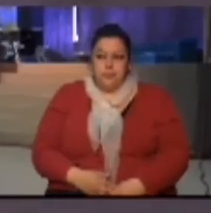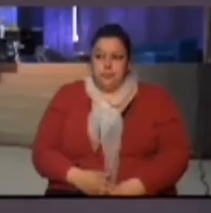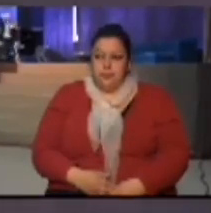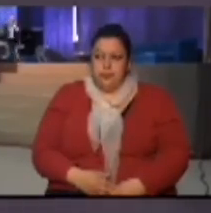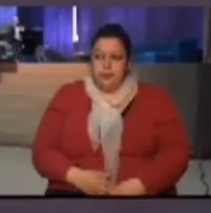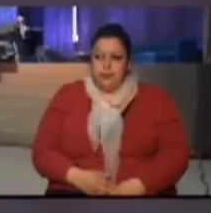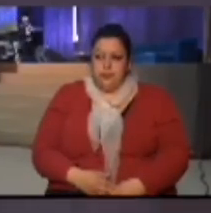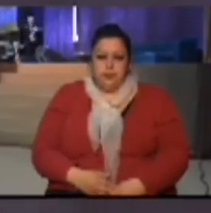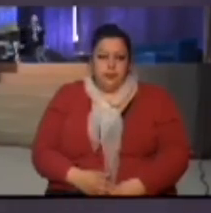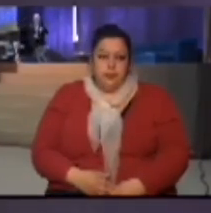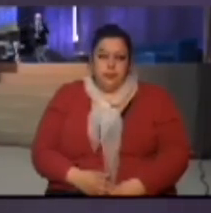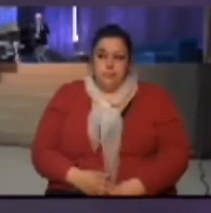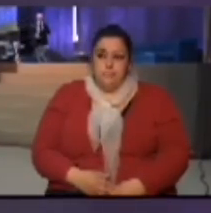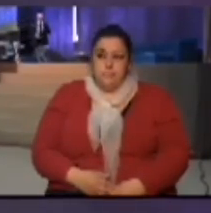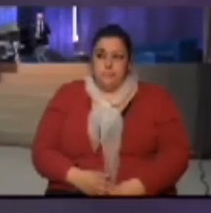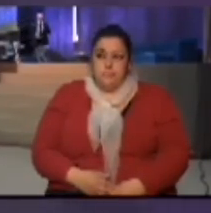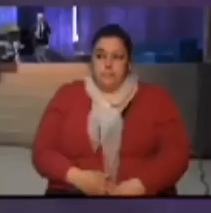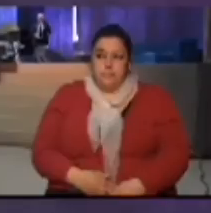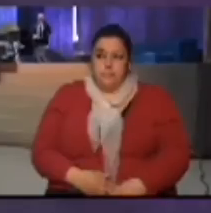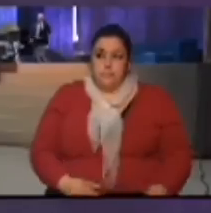չեմ ուզում լսեմ, ես եմ ստացել,